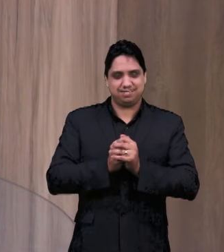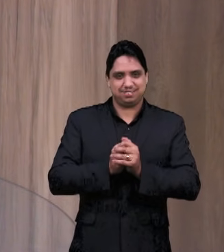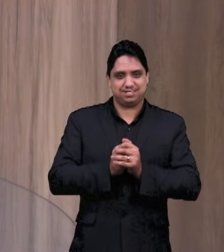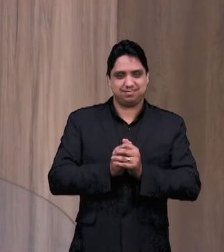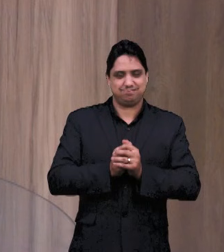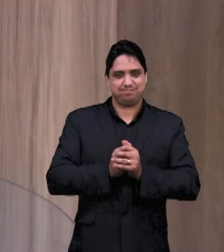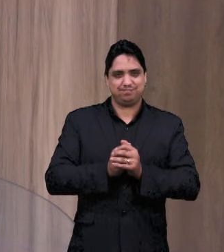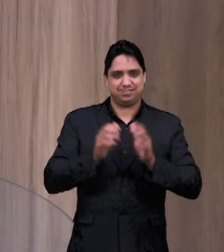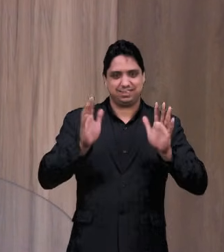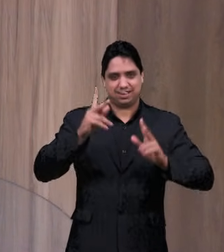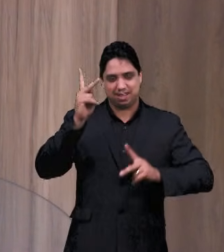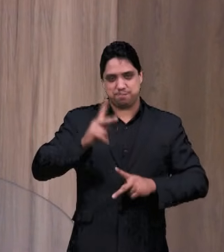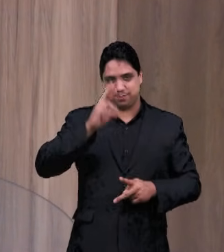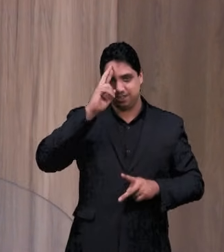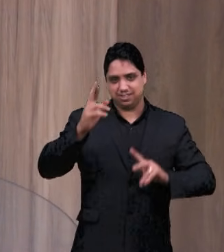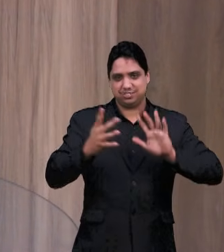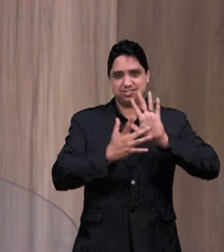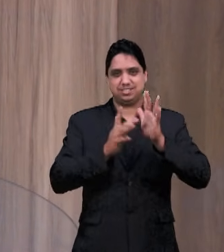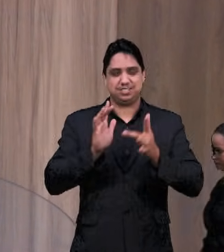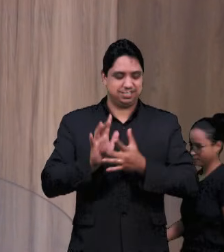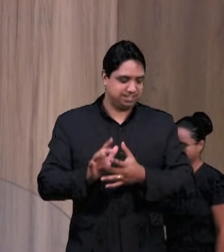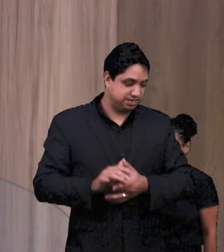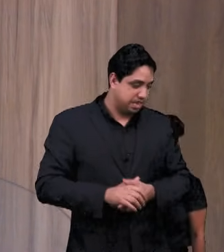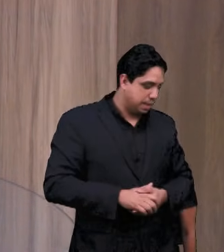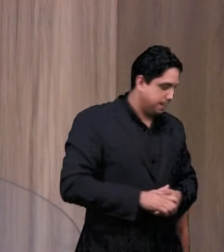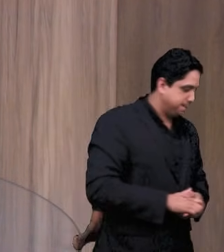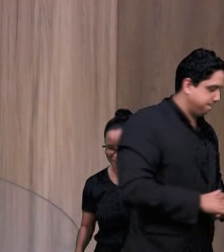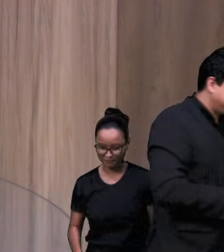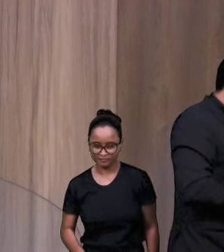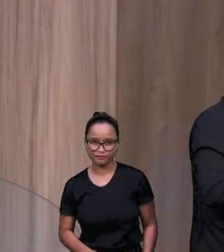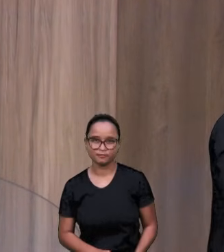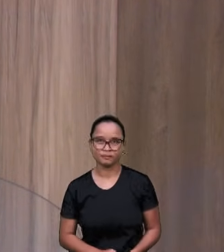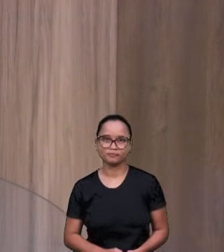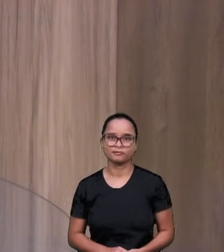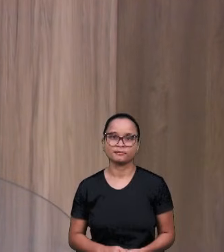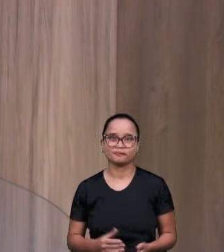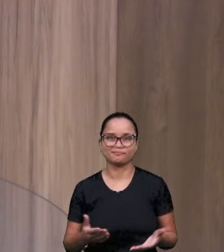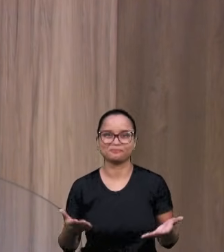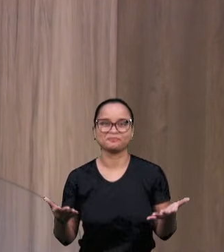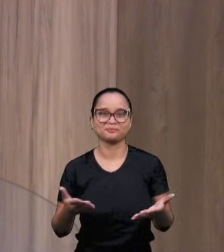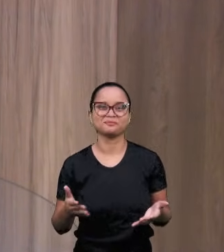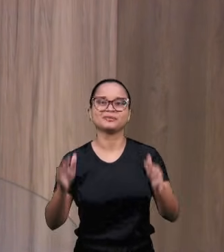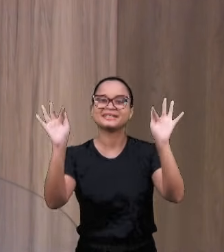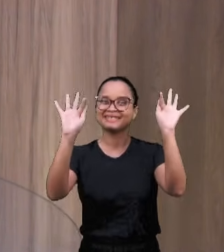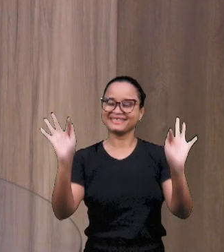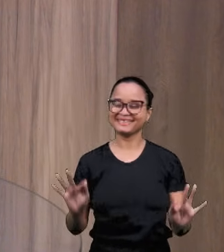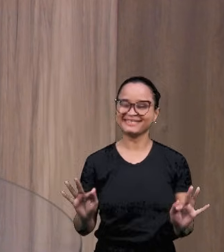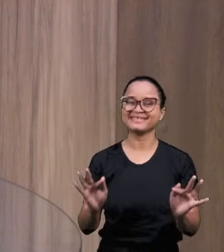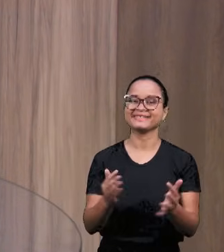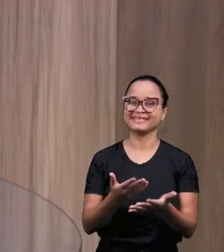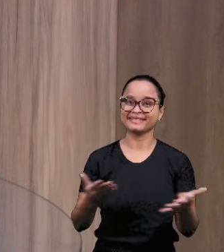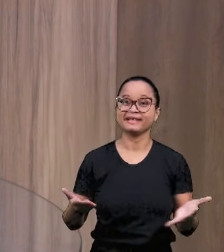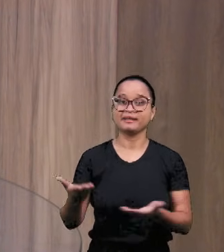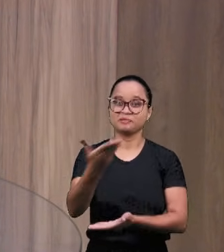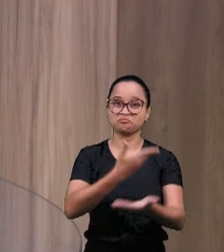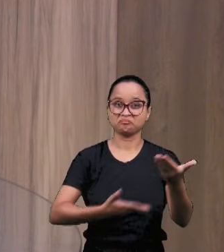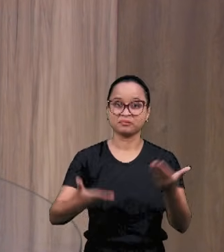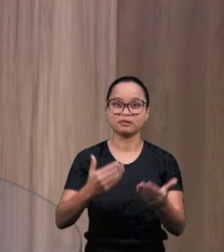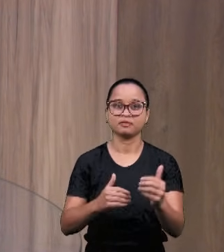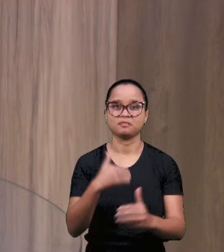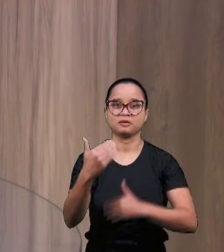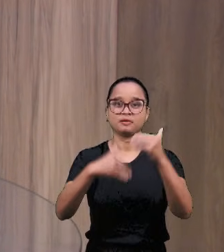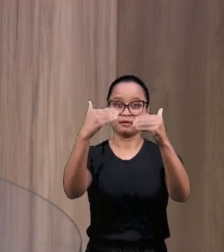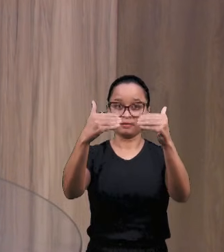Bonjour les classes, la paix du Seigneur Jésus. Aujourd'hui, nous sommes heureux d'avoir la participation, votre